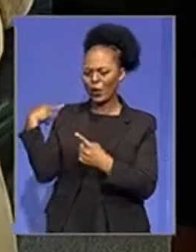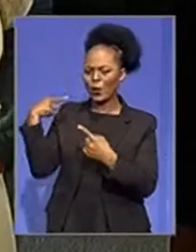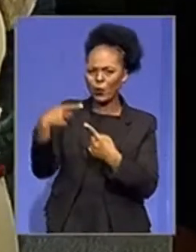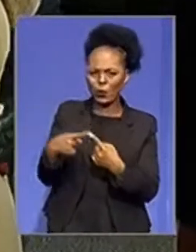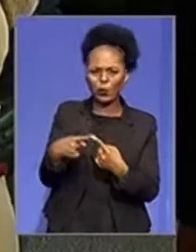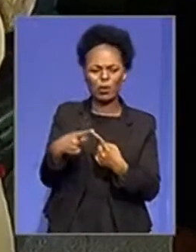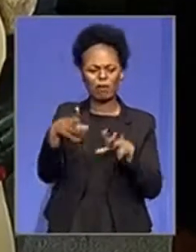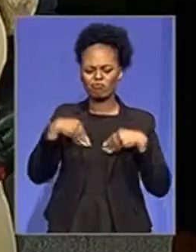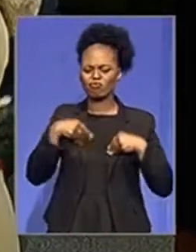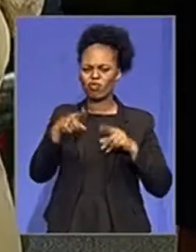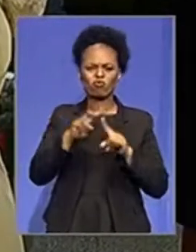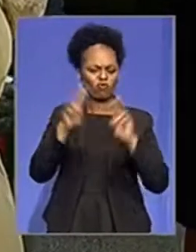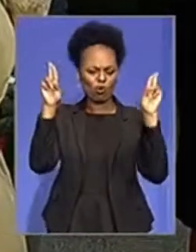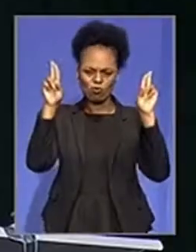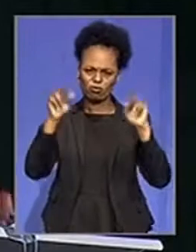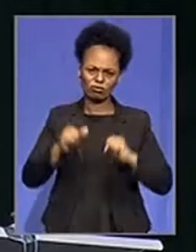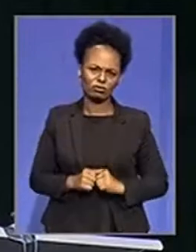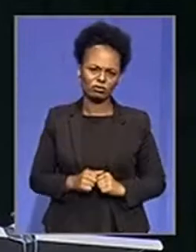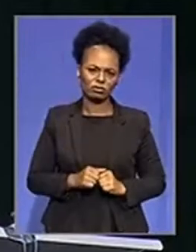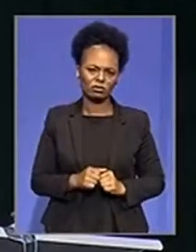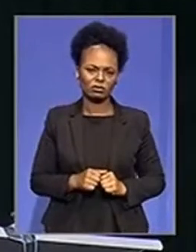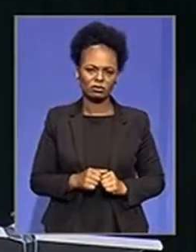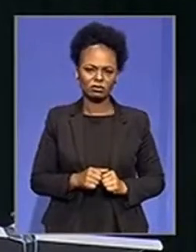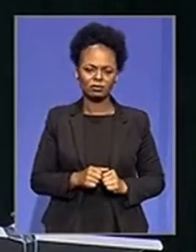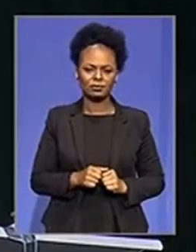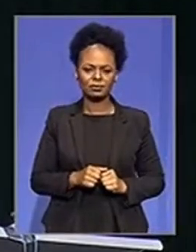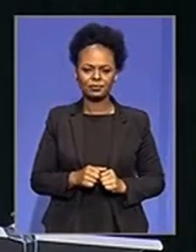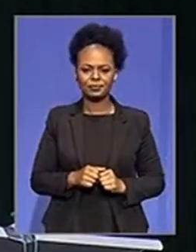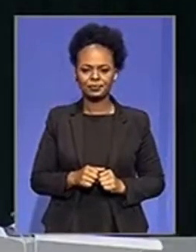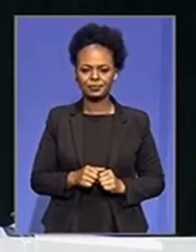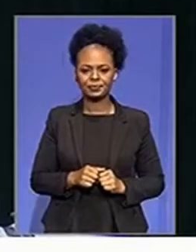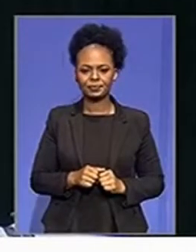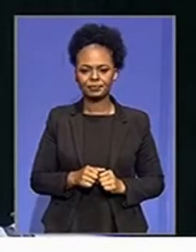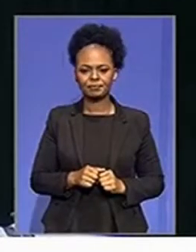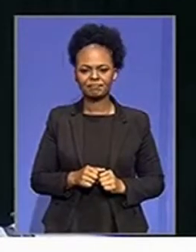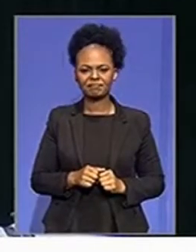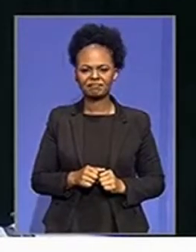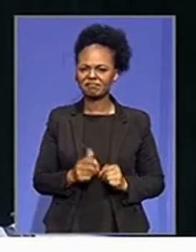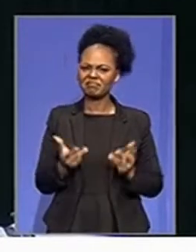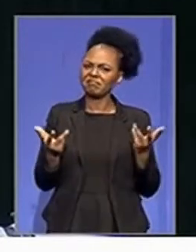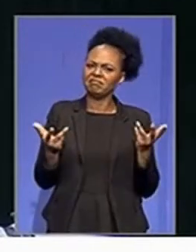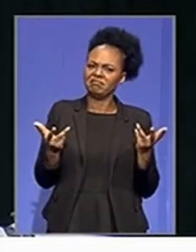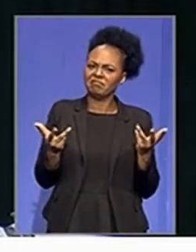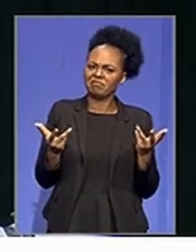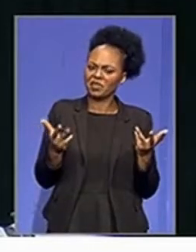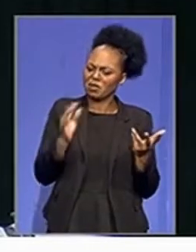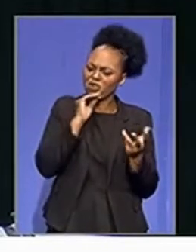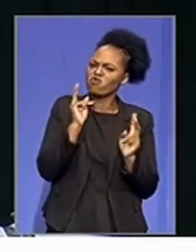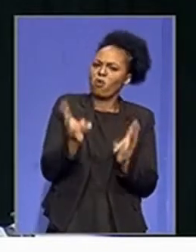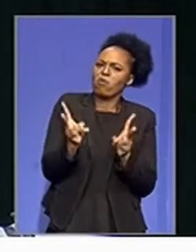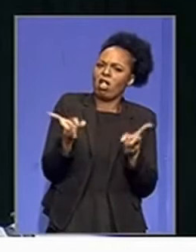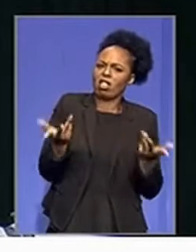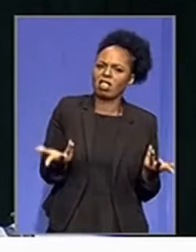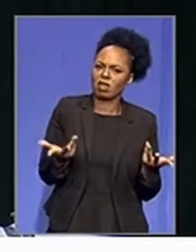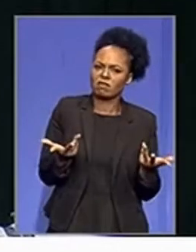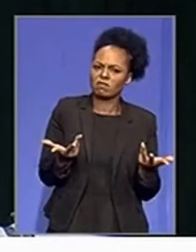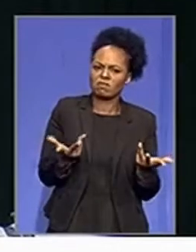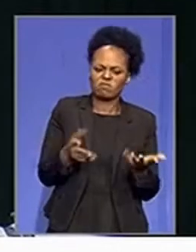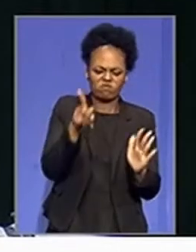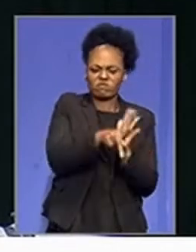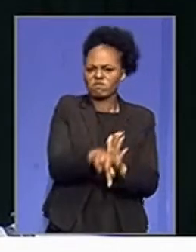tsa mamellwa ho feta mona. It looks like has become normal that police must be killed. And the way